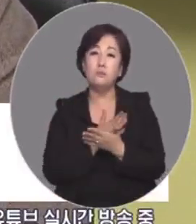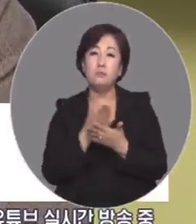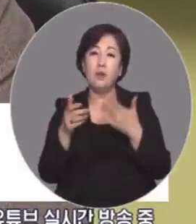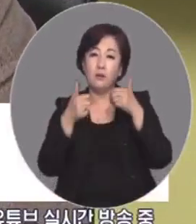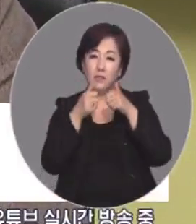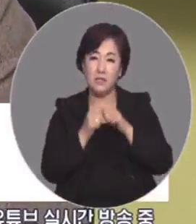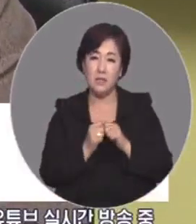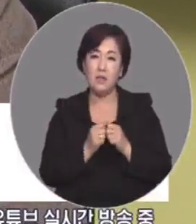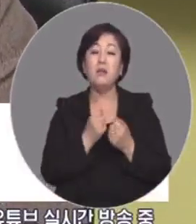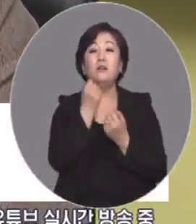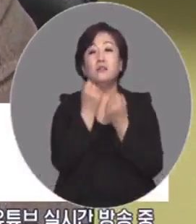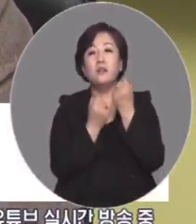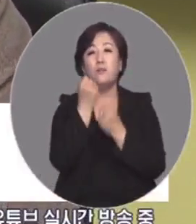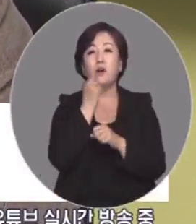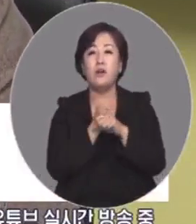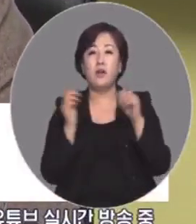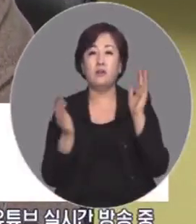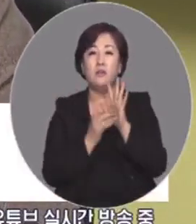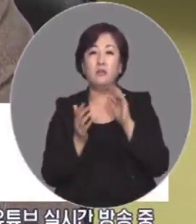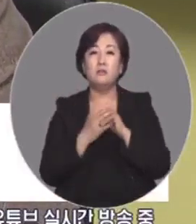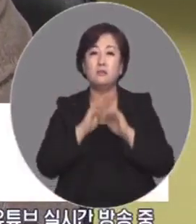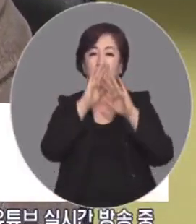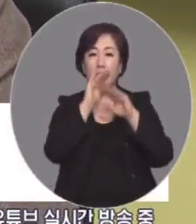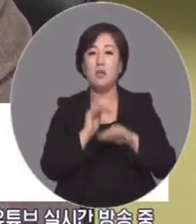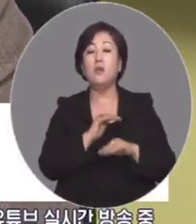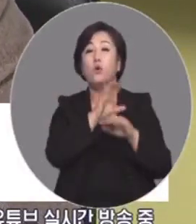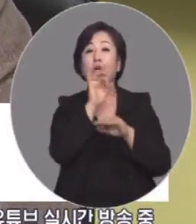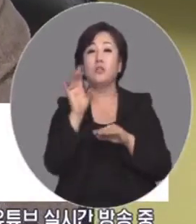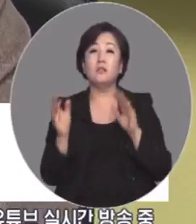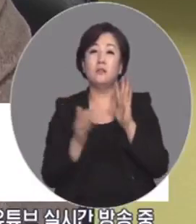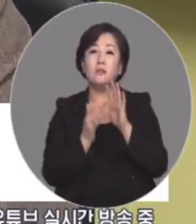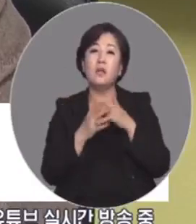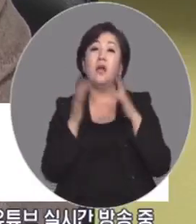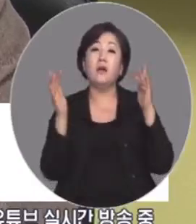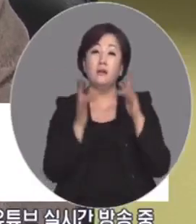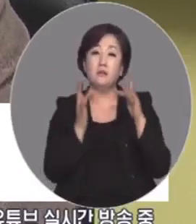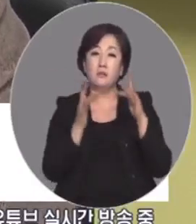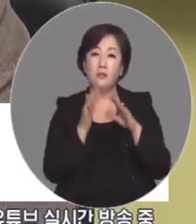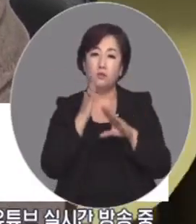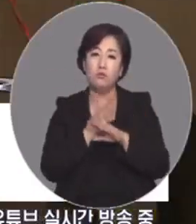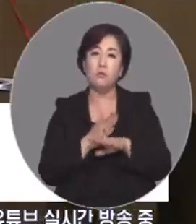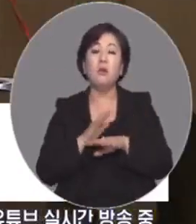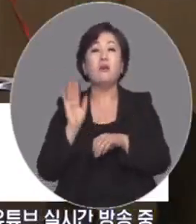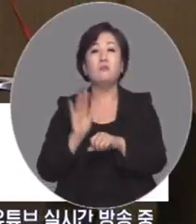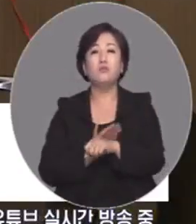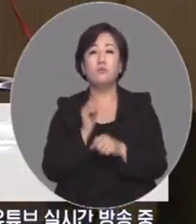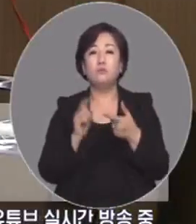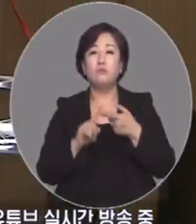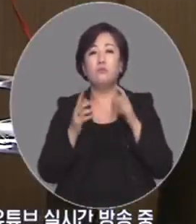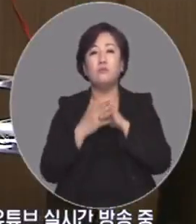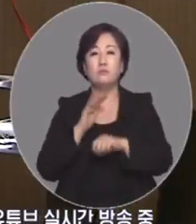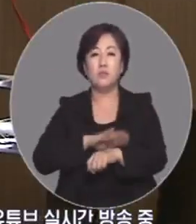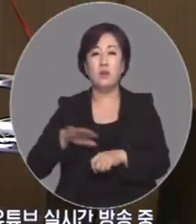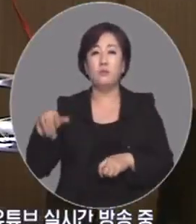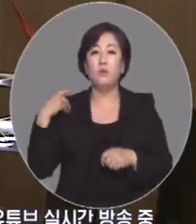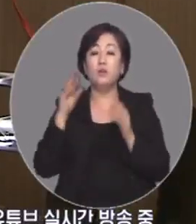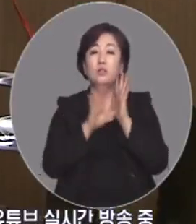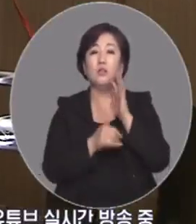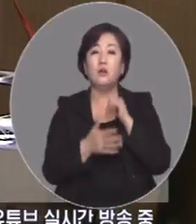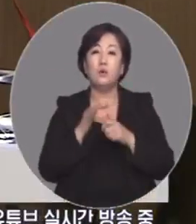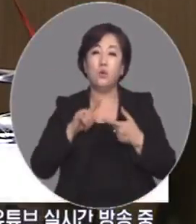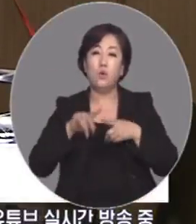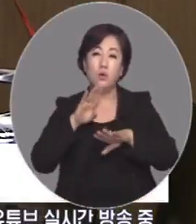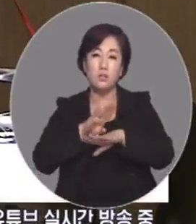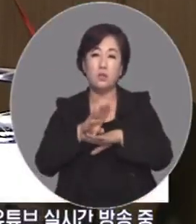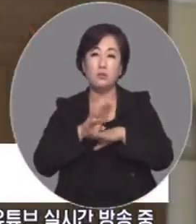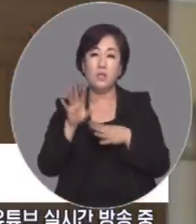자세하게 설명해야 되겠어, 짚어야 되겠어 하는 부분들이 있는데, 온라인이다 보니까 좀 그런 제약이 있더라고요. 자동차 부품을